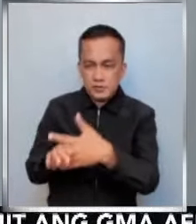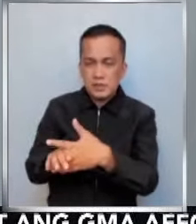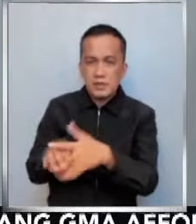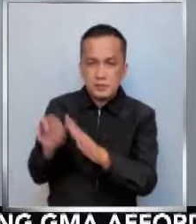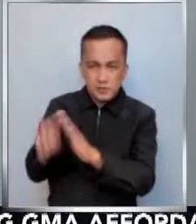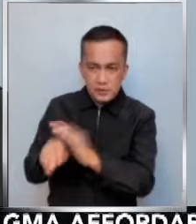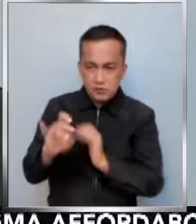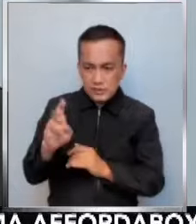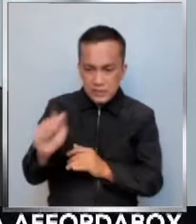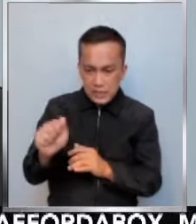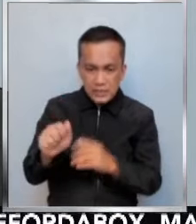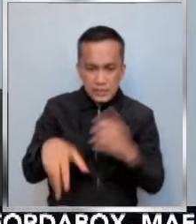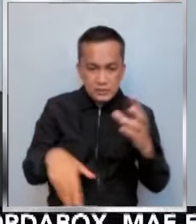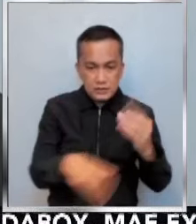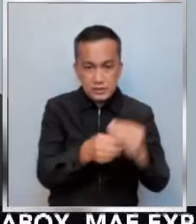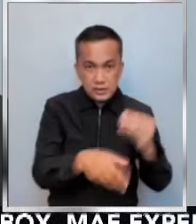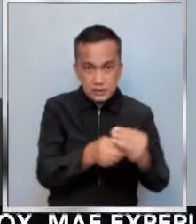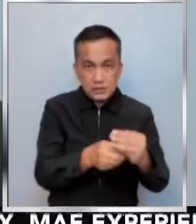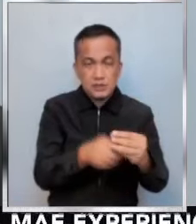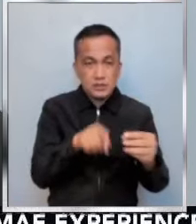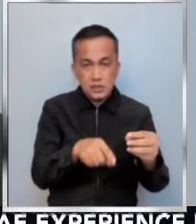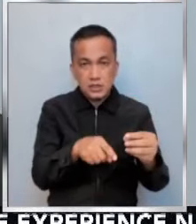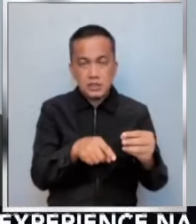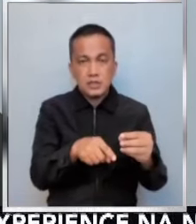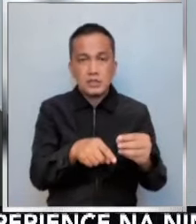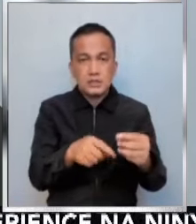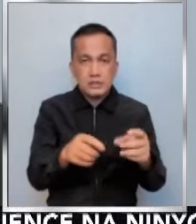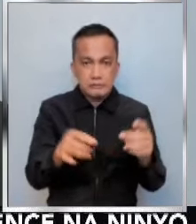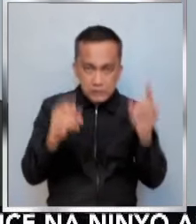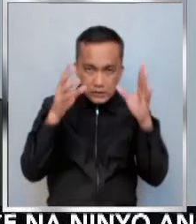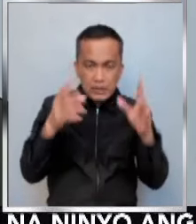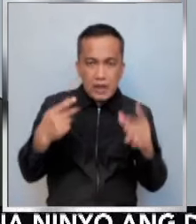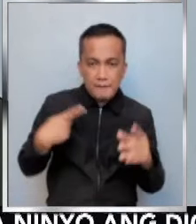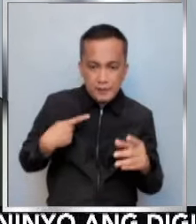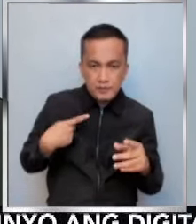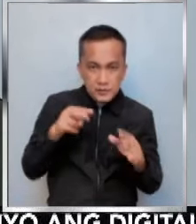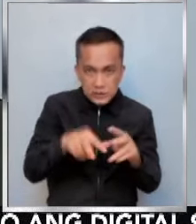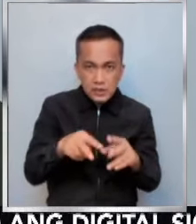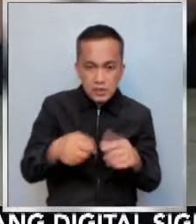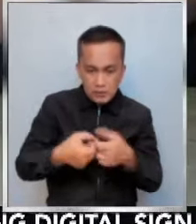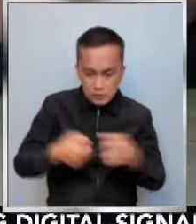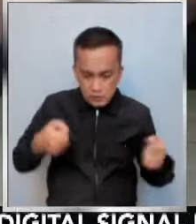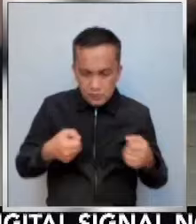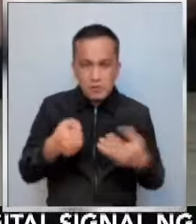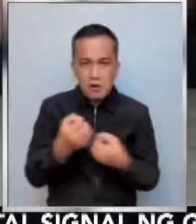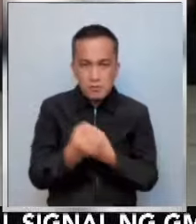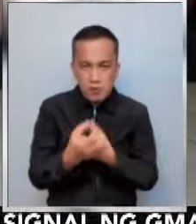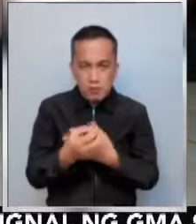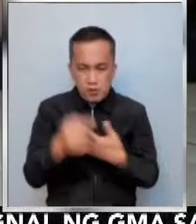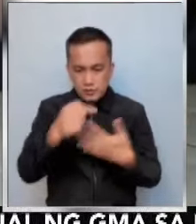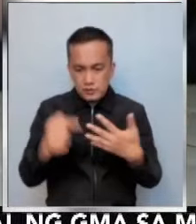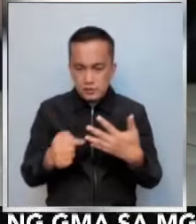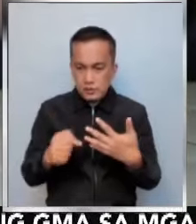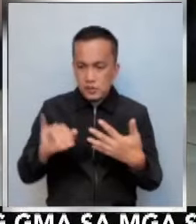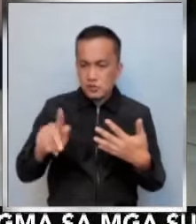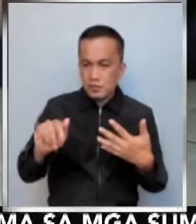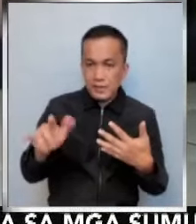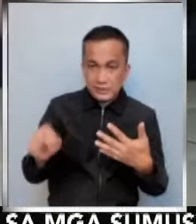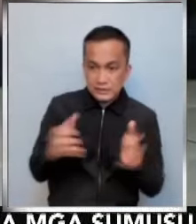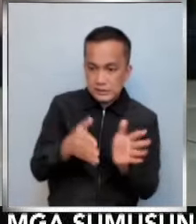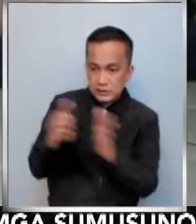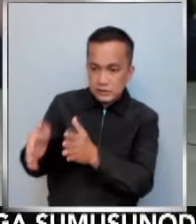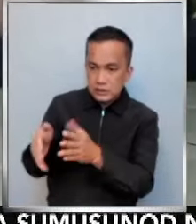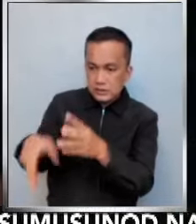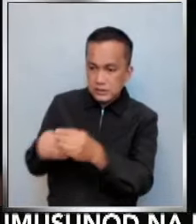dagdag na reklamong illegal possession of explosives matapos siya makitaan ng mga granada at ibang pampasabog. Si Yubanas naman mahaharap sa dagdag na